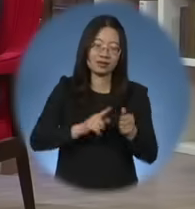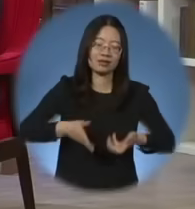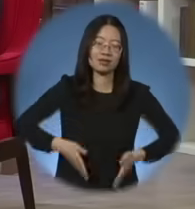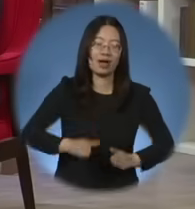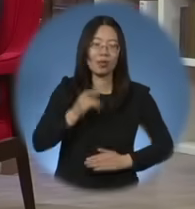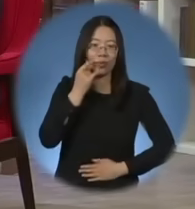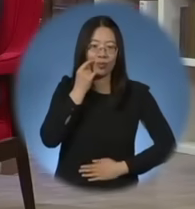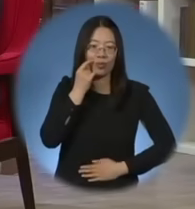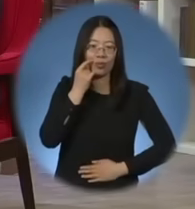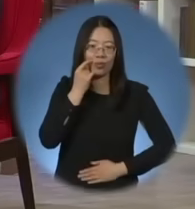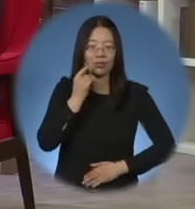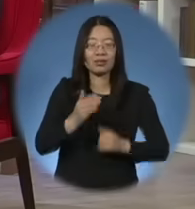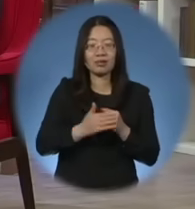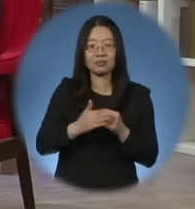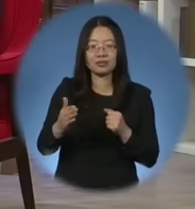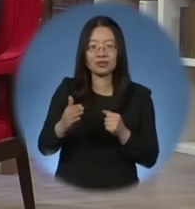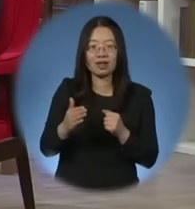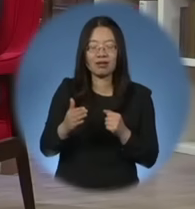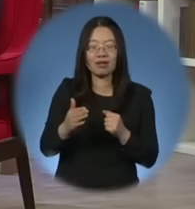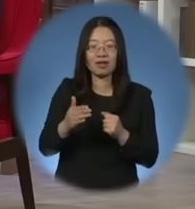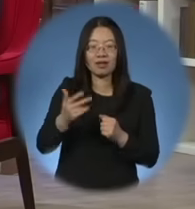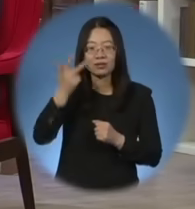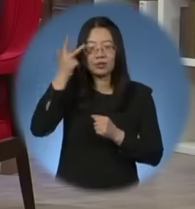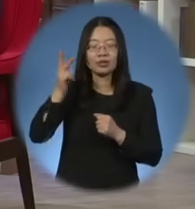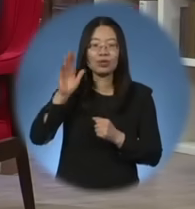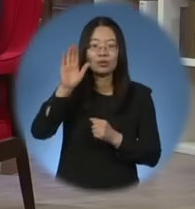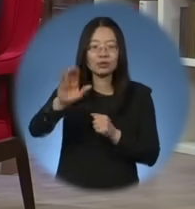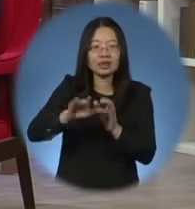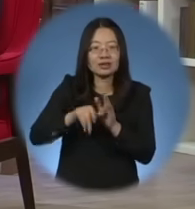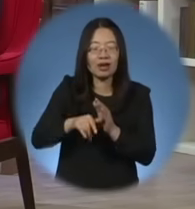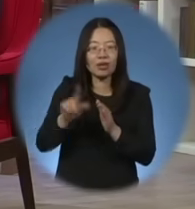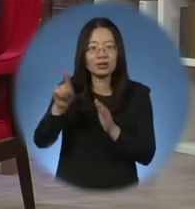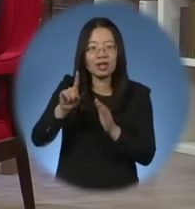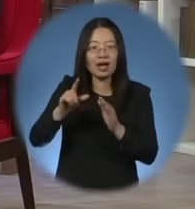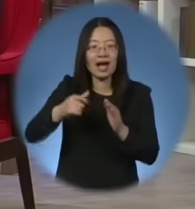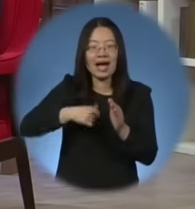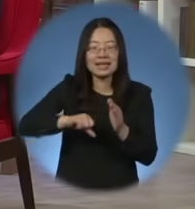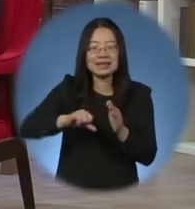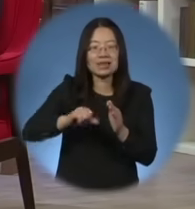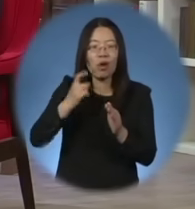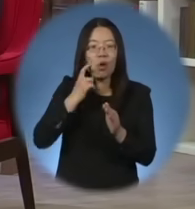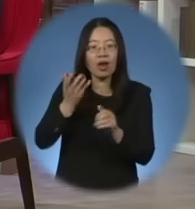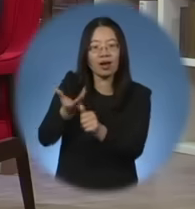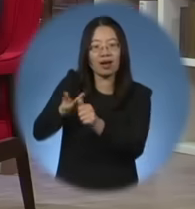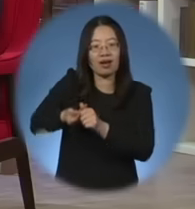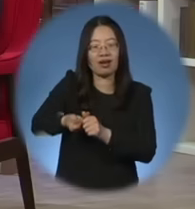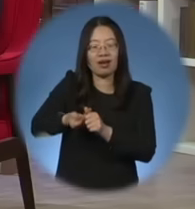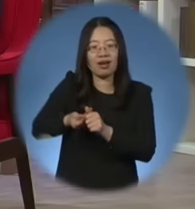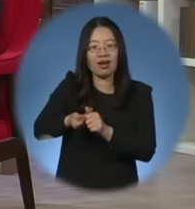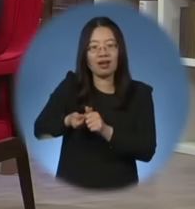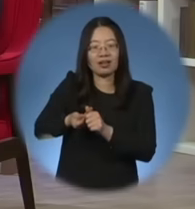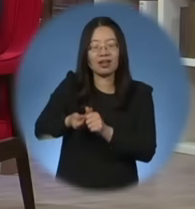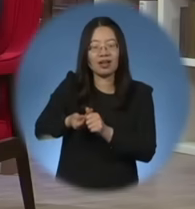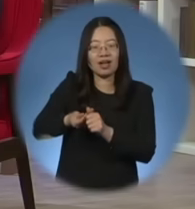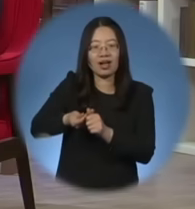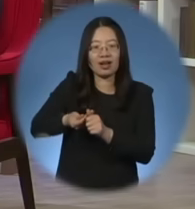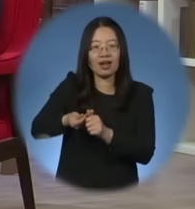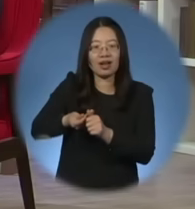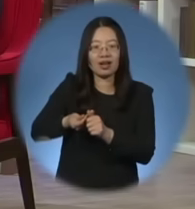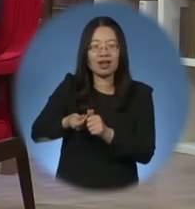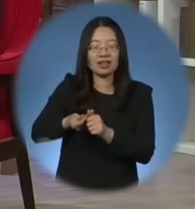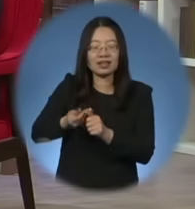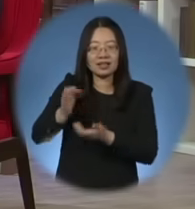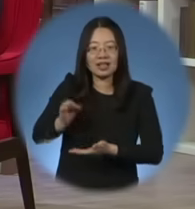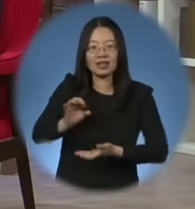아들을 못 나셨군요 그죠네네 이데 조선 후기 같으면 어디서 아들을 입양해서 재산을 거기다 다 줬을 것이다 그